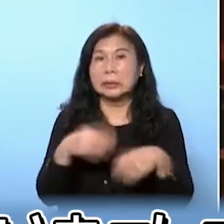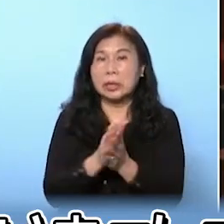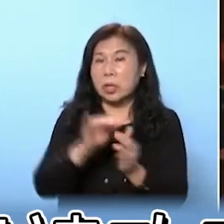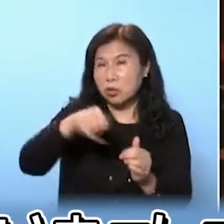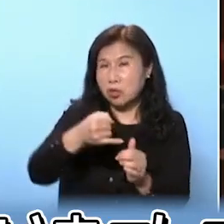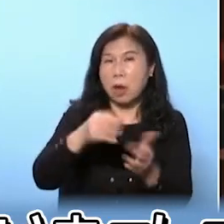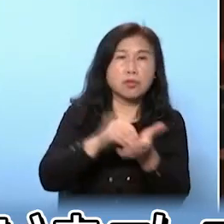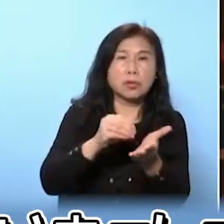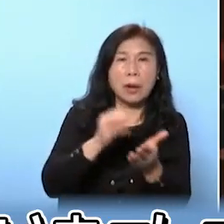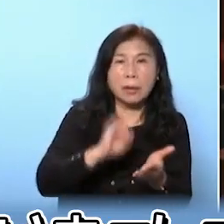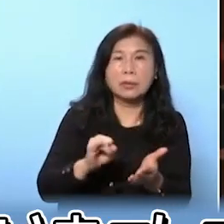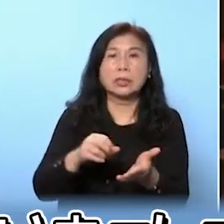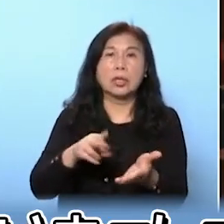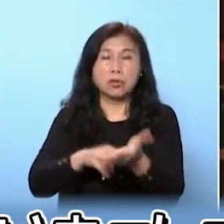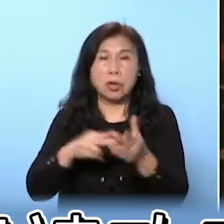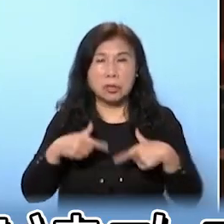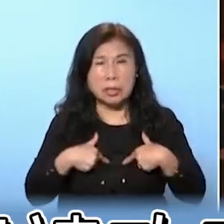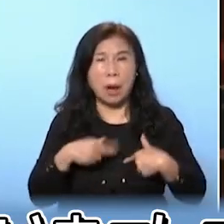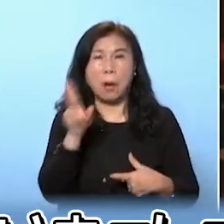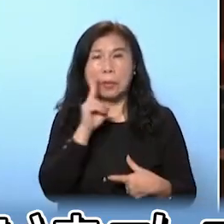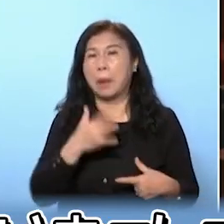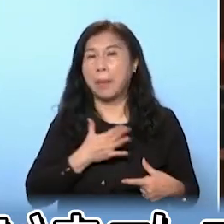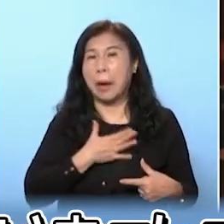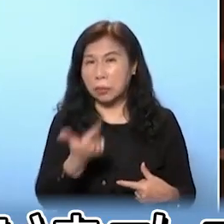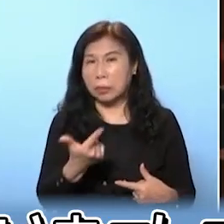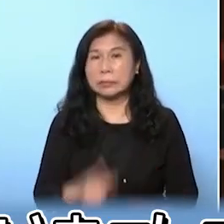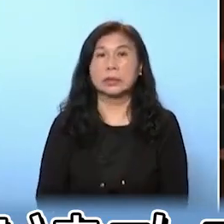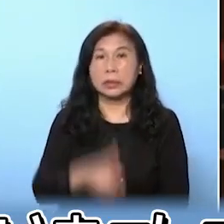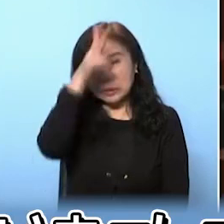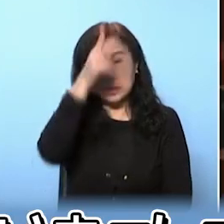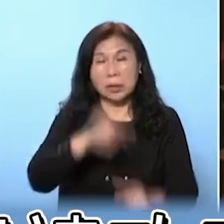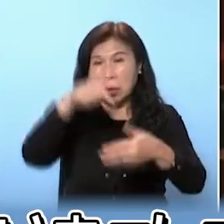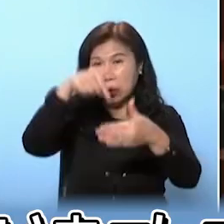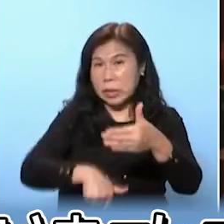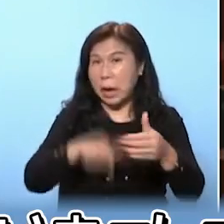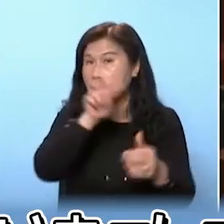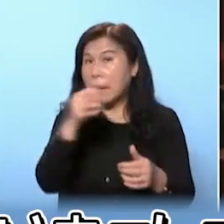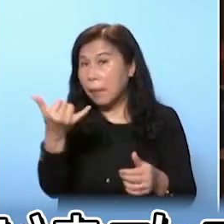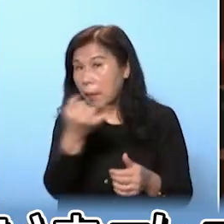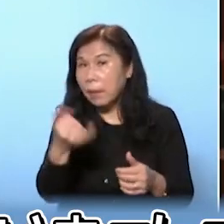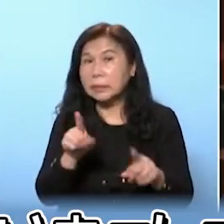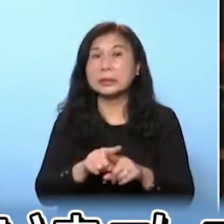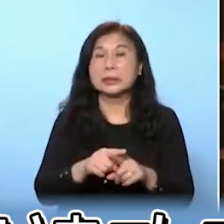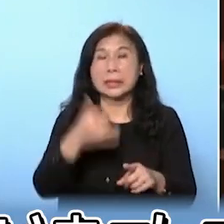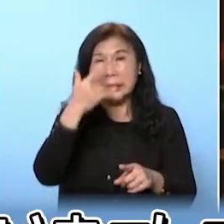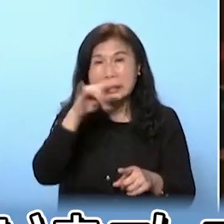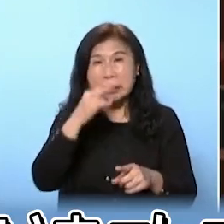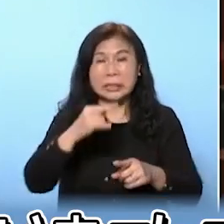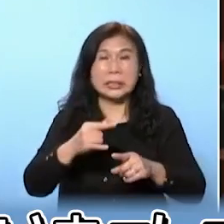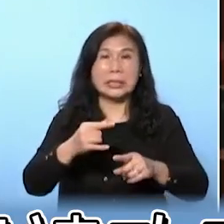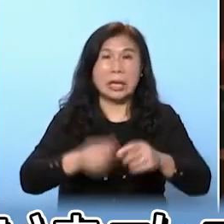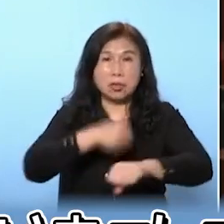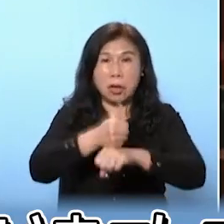位不清和投资者信心不足的问题。所以政府更应该深入检视现在创业板的发展潜